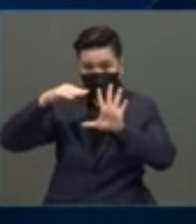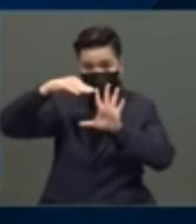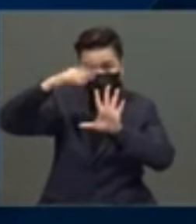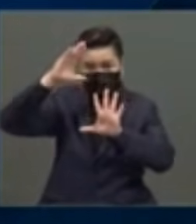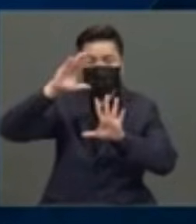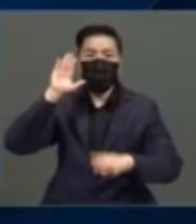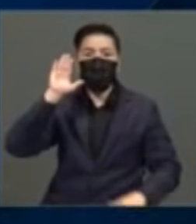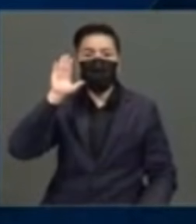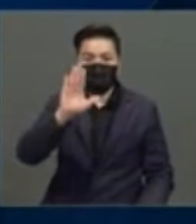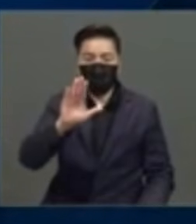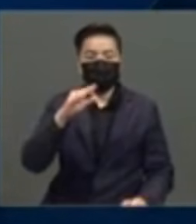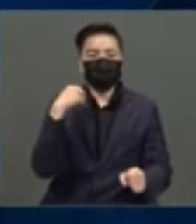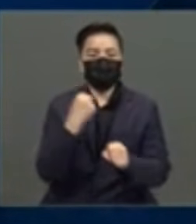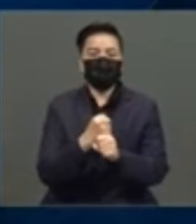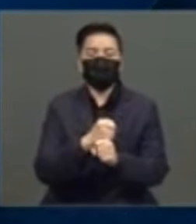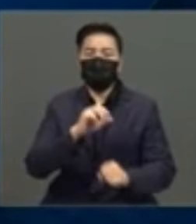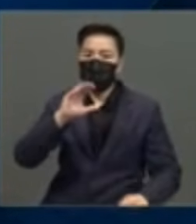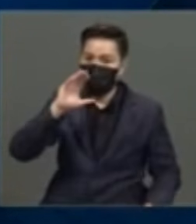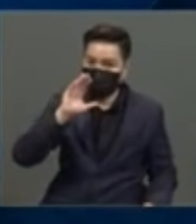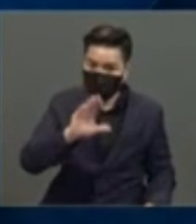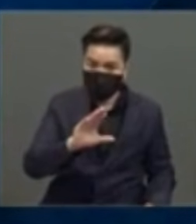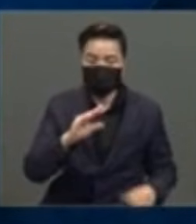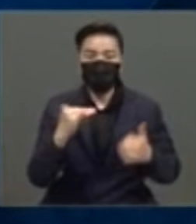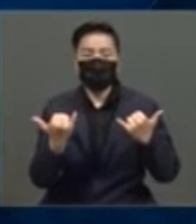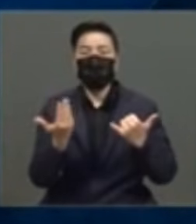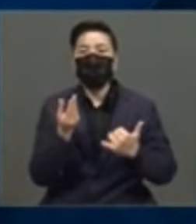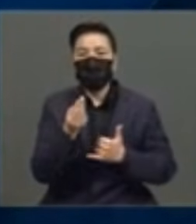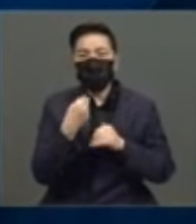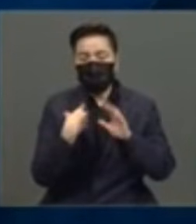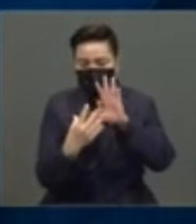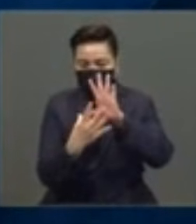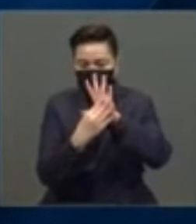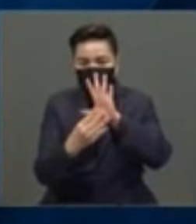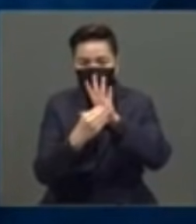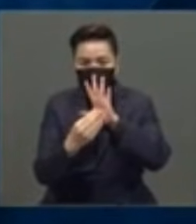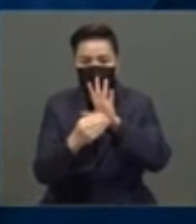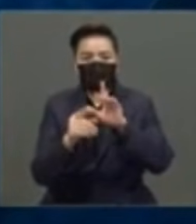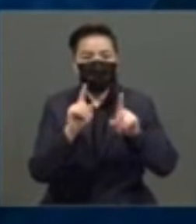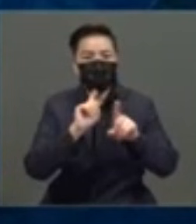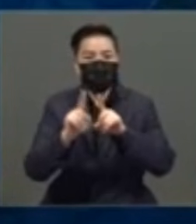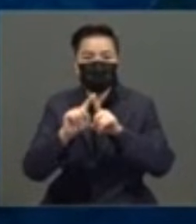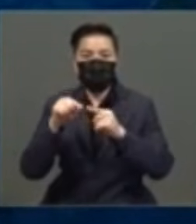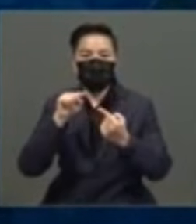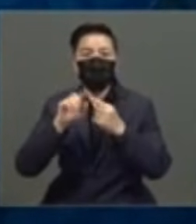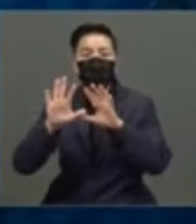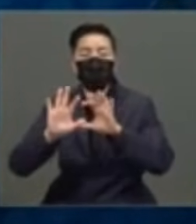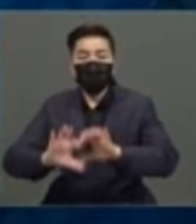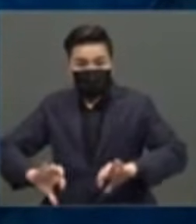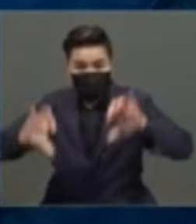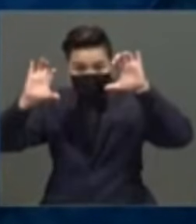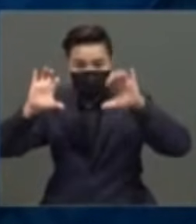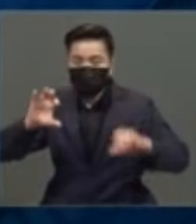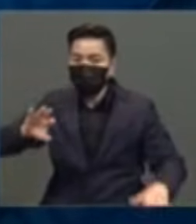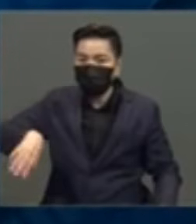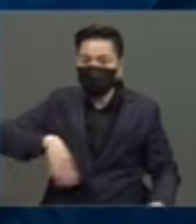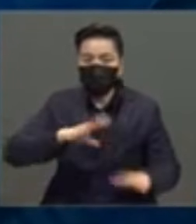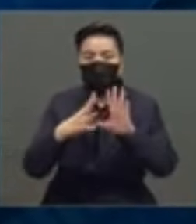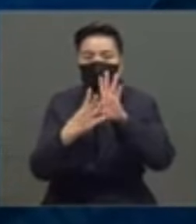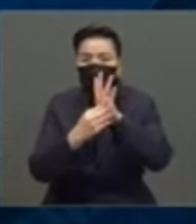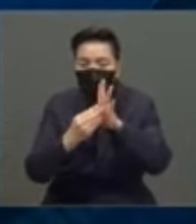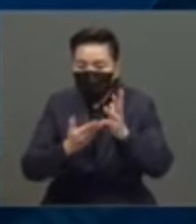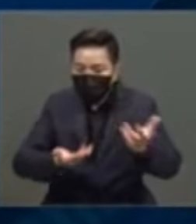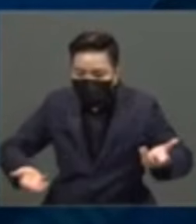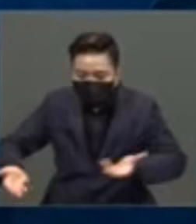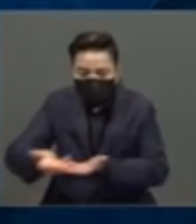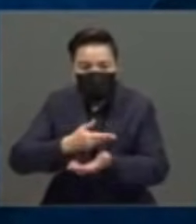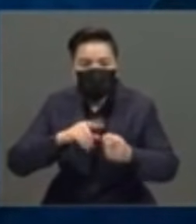ทำนะครับแล้วก็ให้มีการอบรมสัมมนาทั้งหลายของภาครัฐนะครับขอ